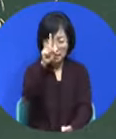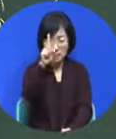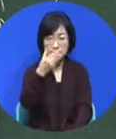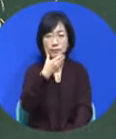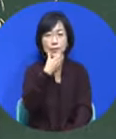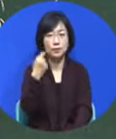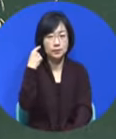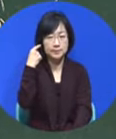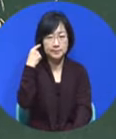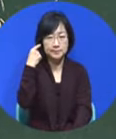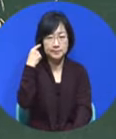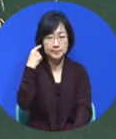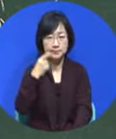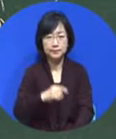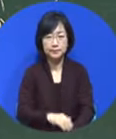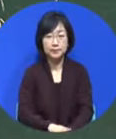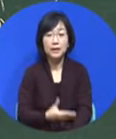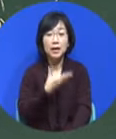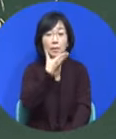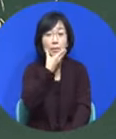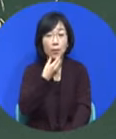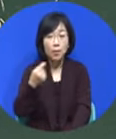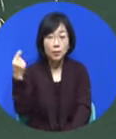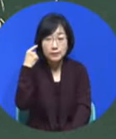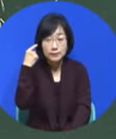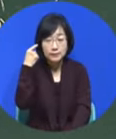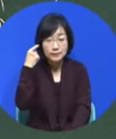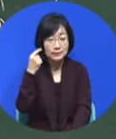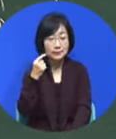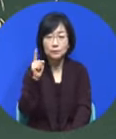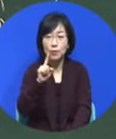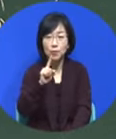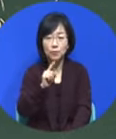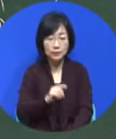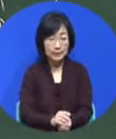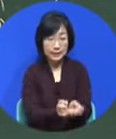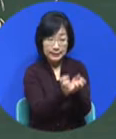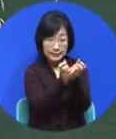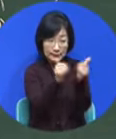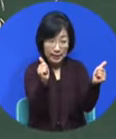없다 복음은 사람을 살리는 하나님의